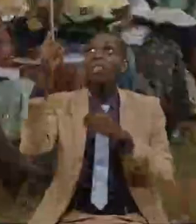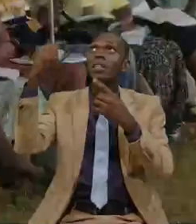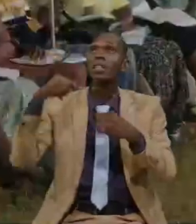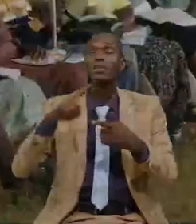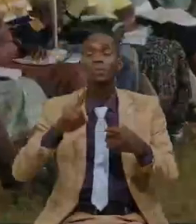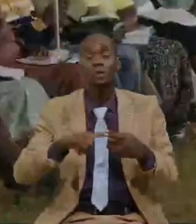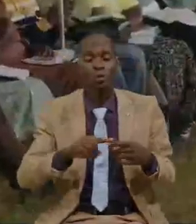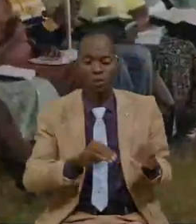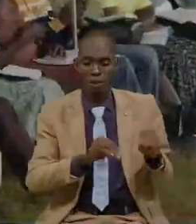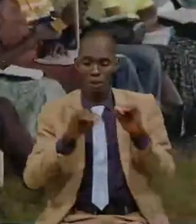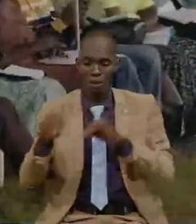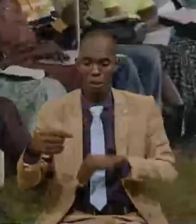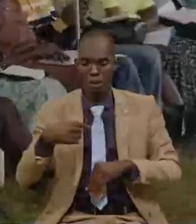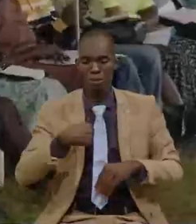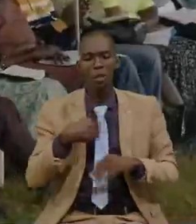fort.